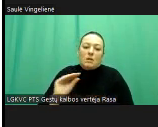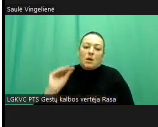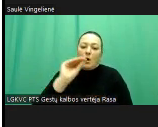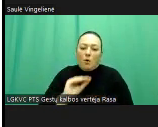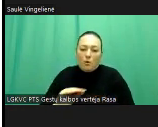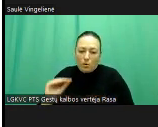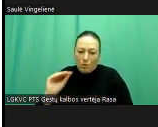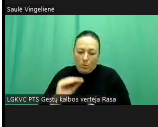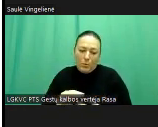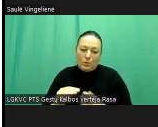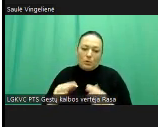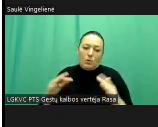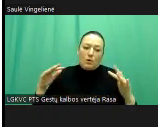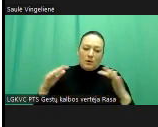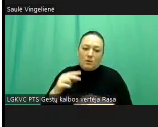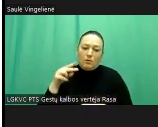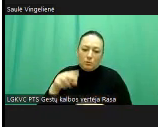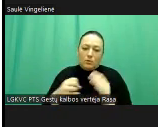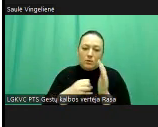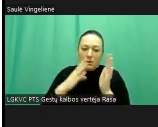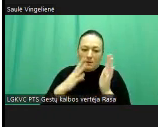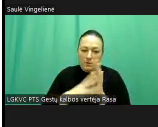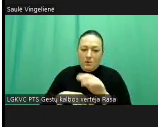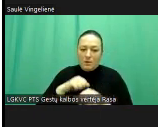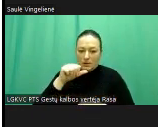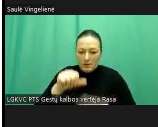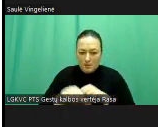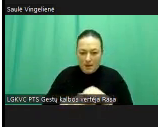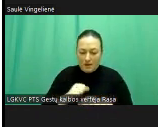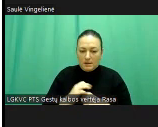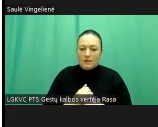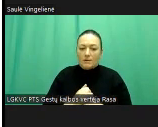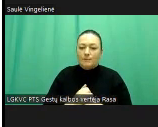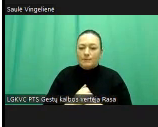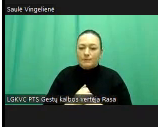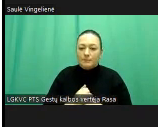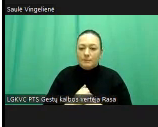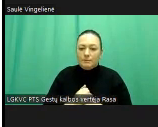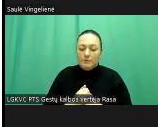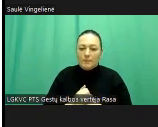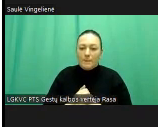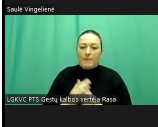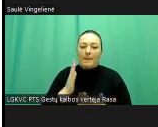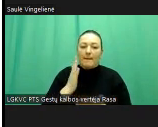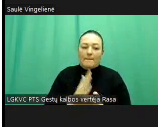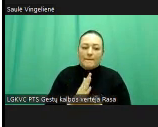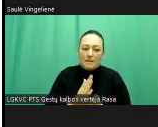bendradarbiavimo organizacija 2019 metai. Taigi, tai yra